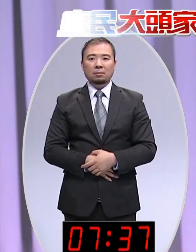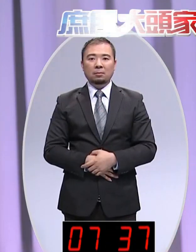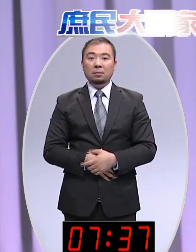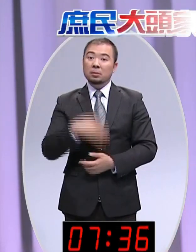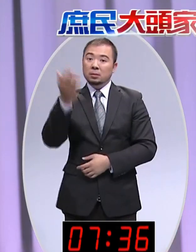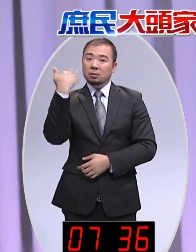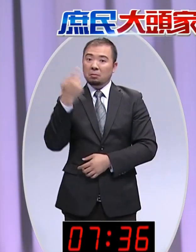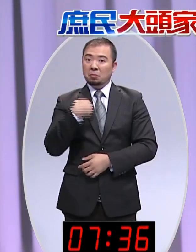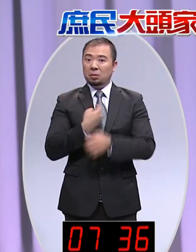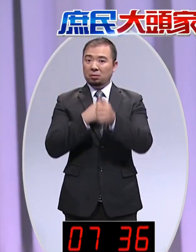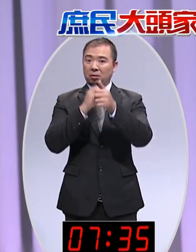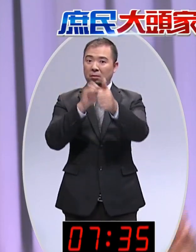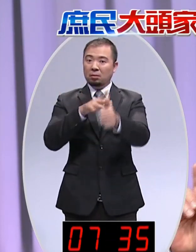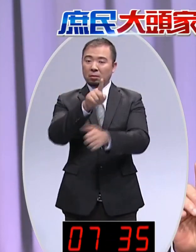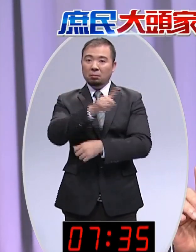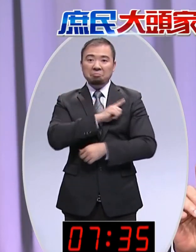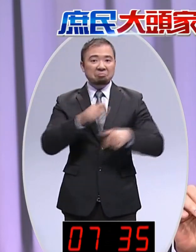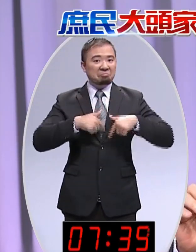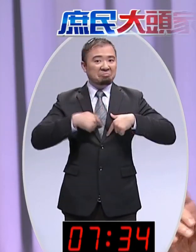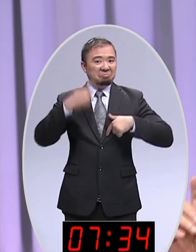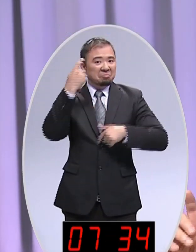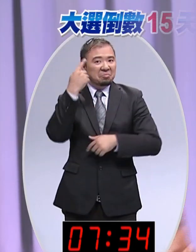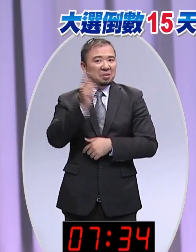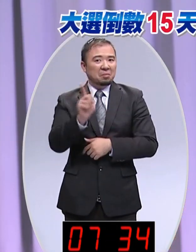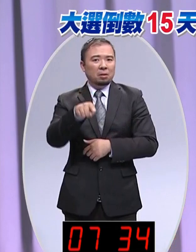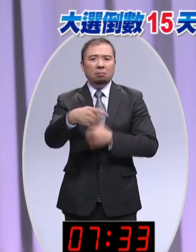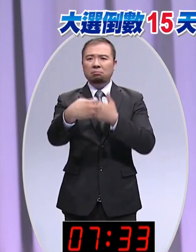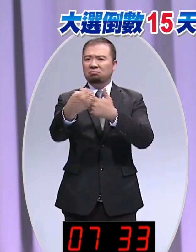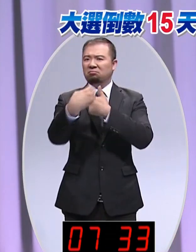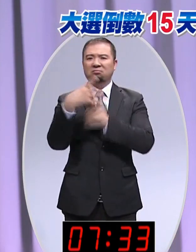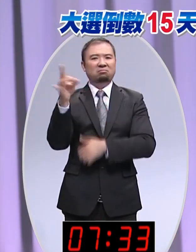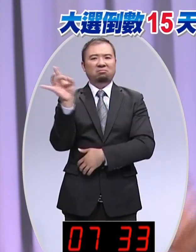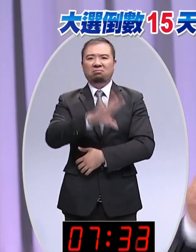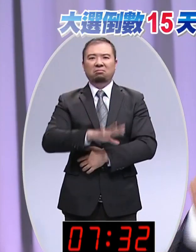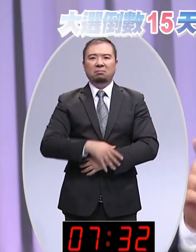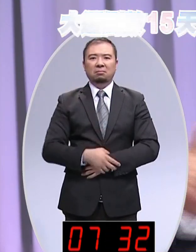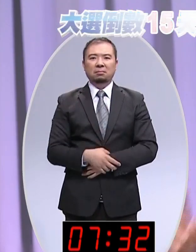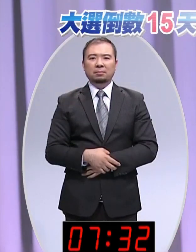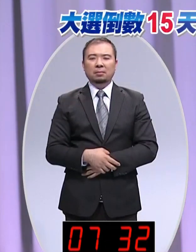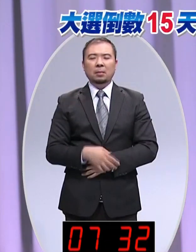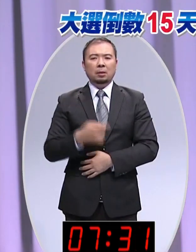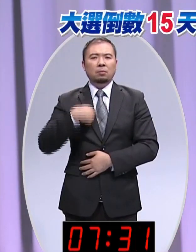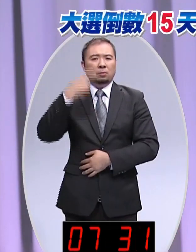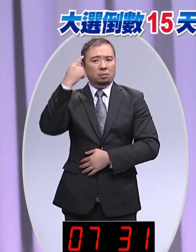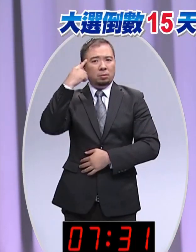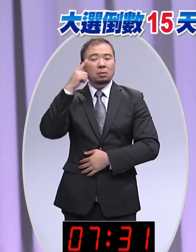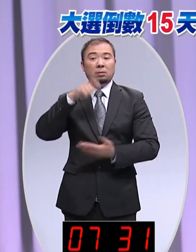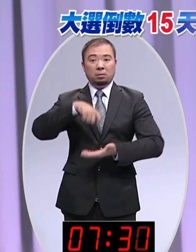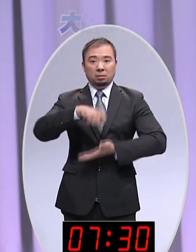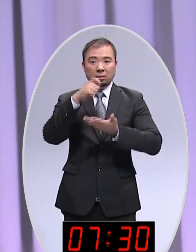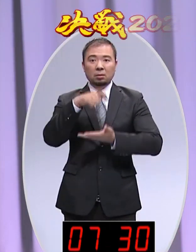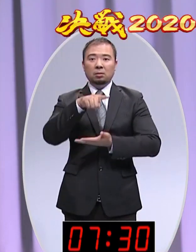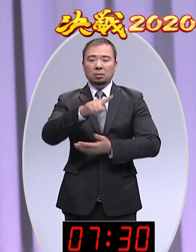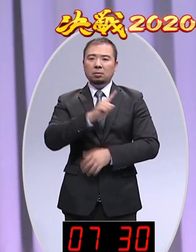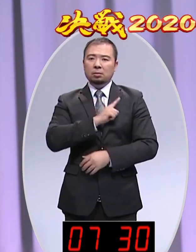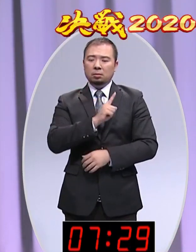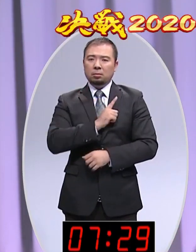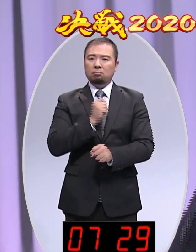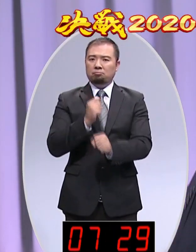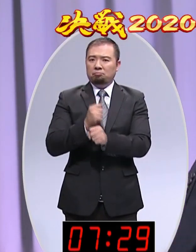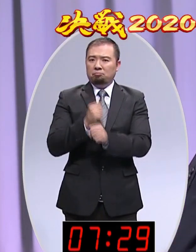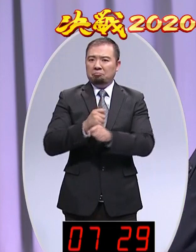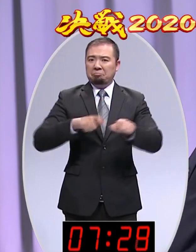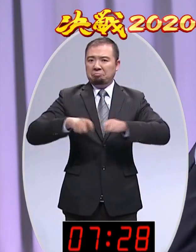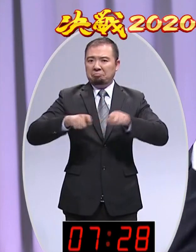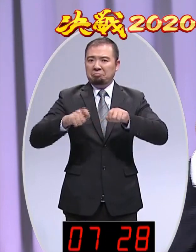听得进去。我在这边特别要强调的是执行力，也就是说